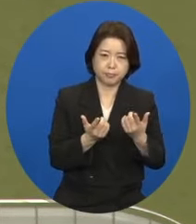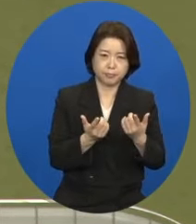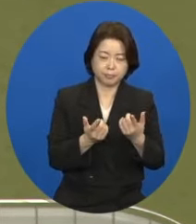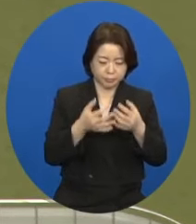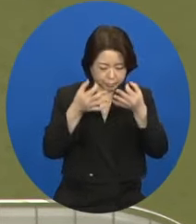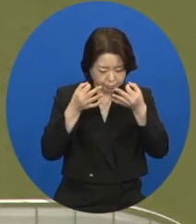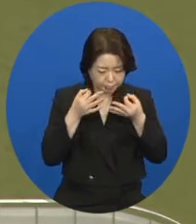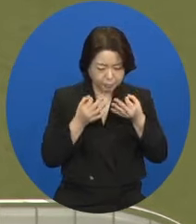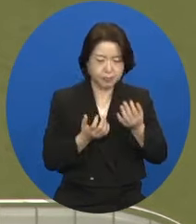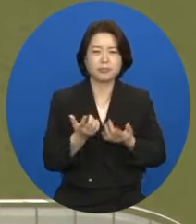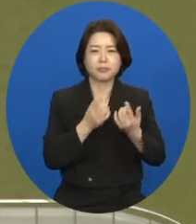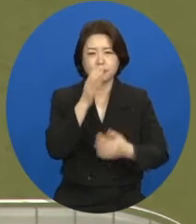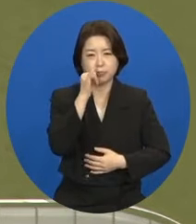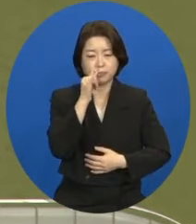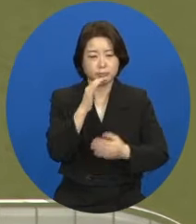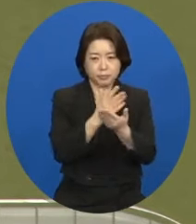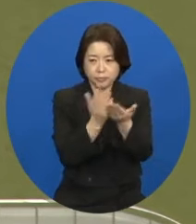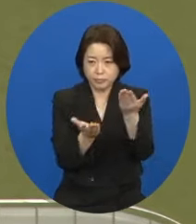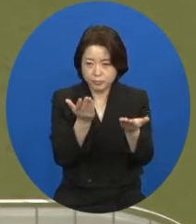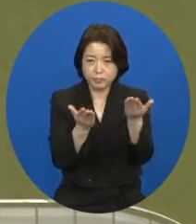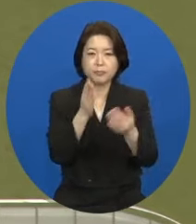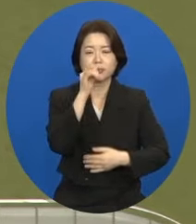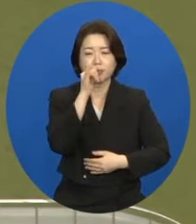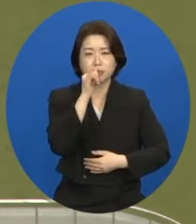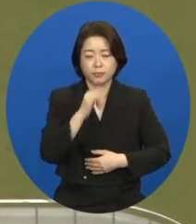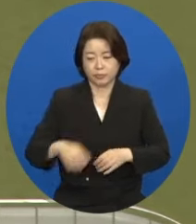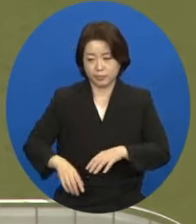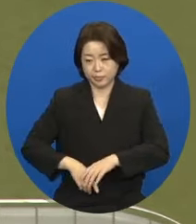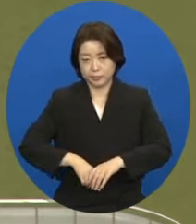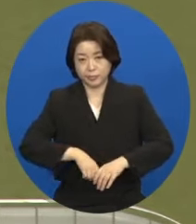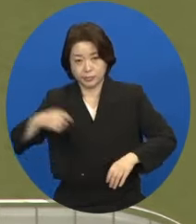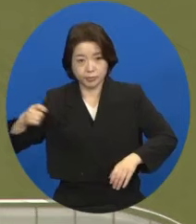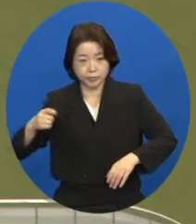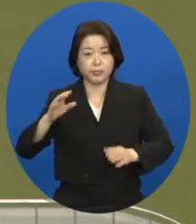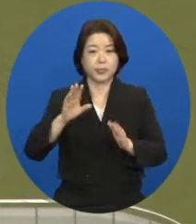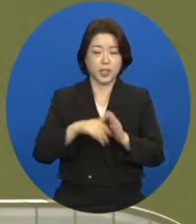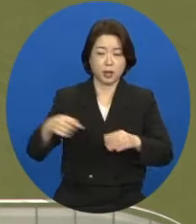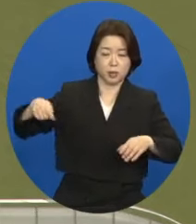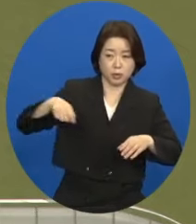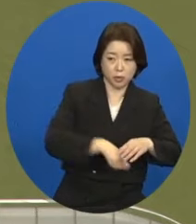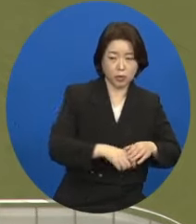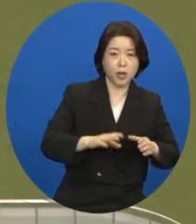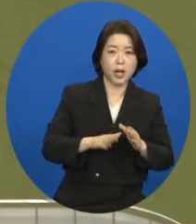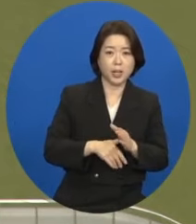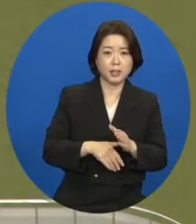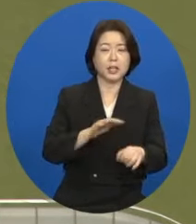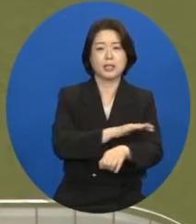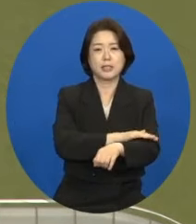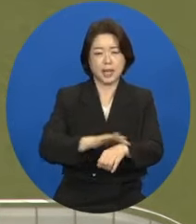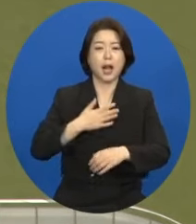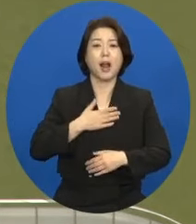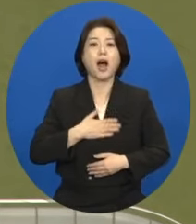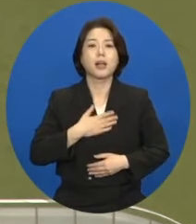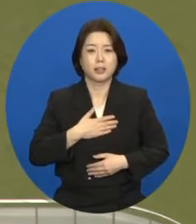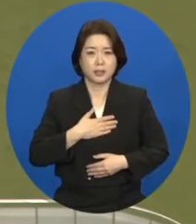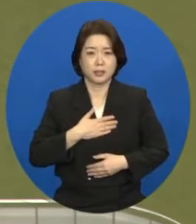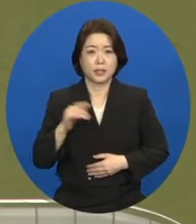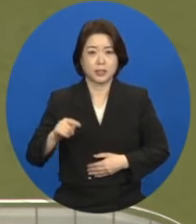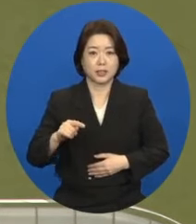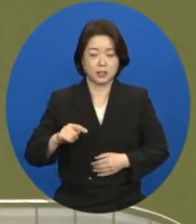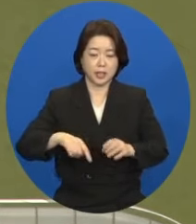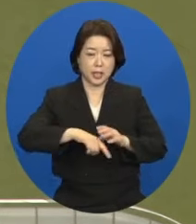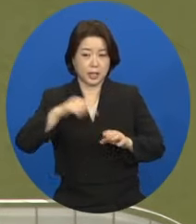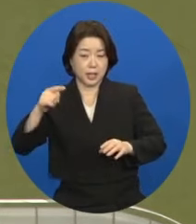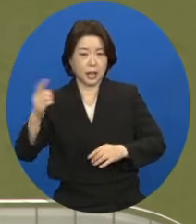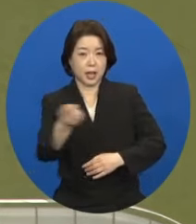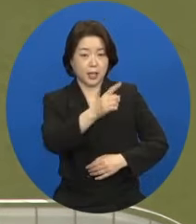컨트롤, 그리고 분별하여서 칼을 뽑아야 할 때와 넣어야 할 때를 아는 것이 칼을 쓰는